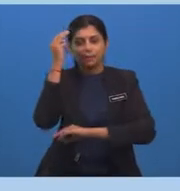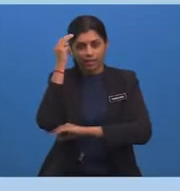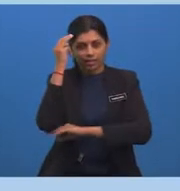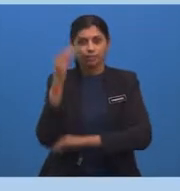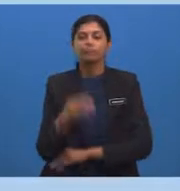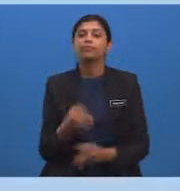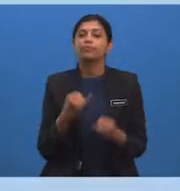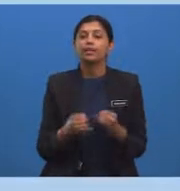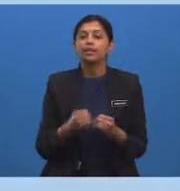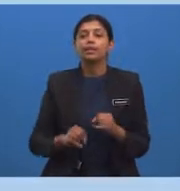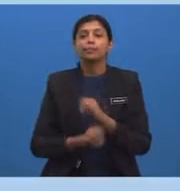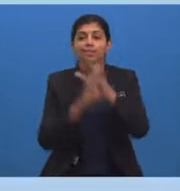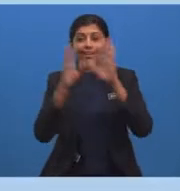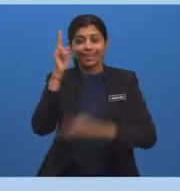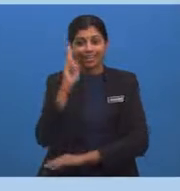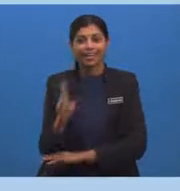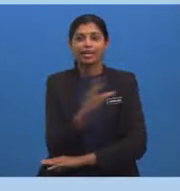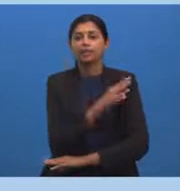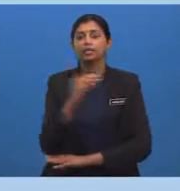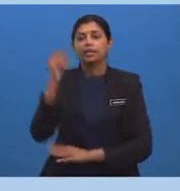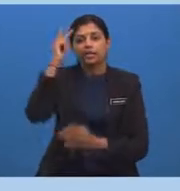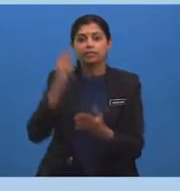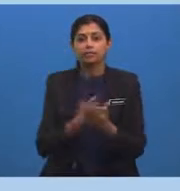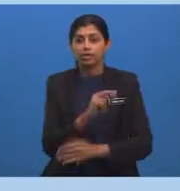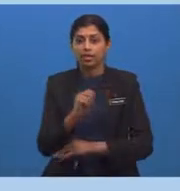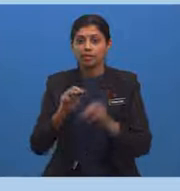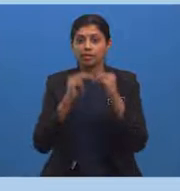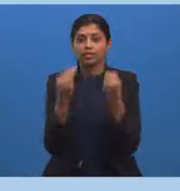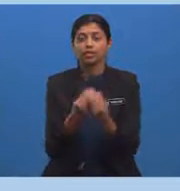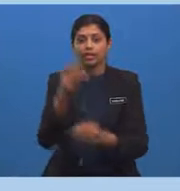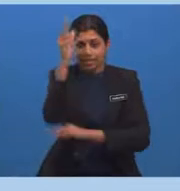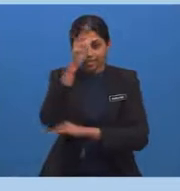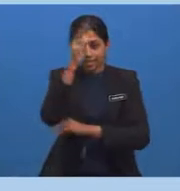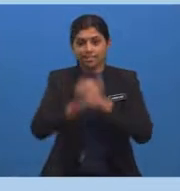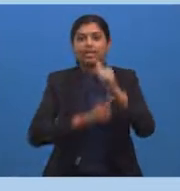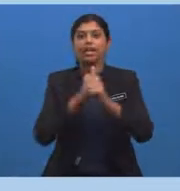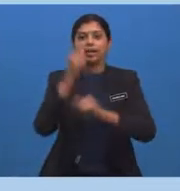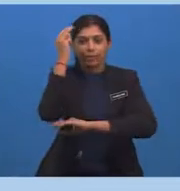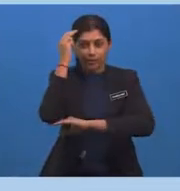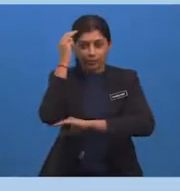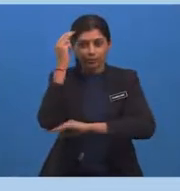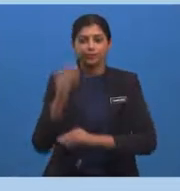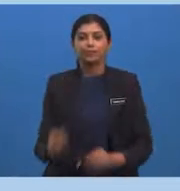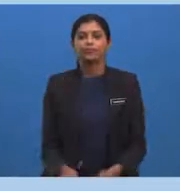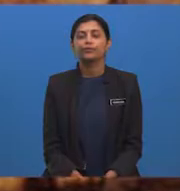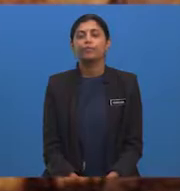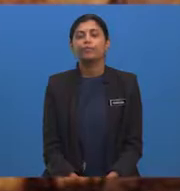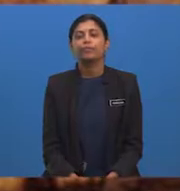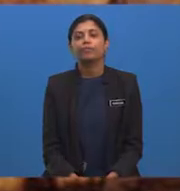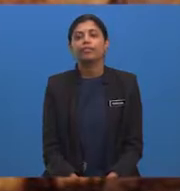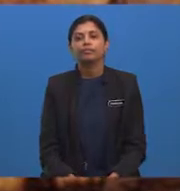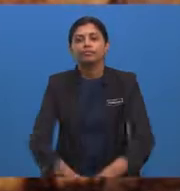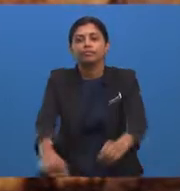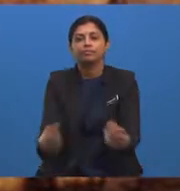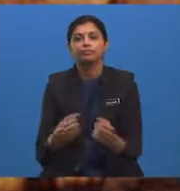D. Menerangkan agama dan kepercayaan masyarakat Kerajaan Alam Melayu.